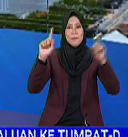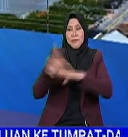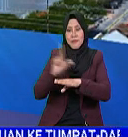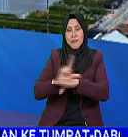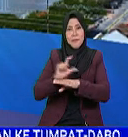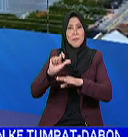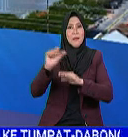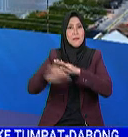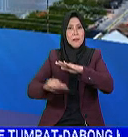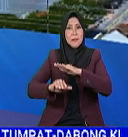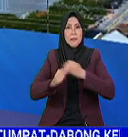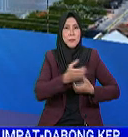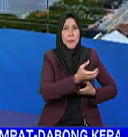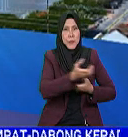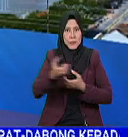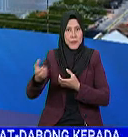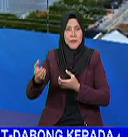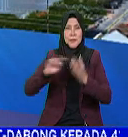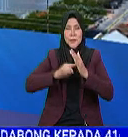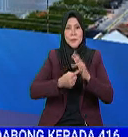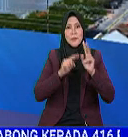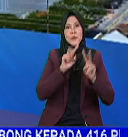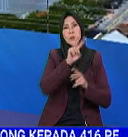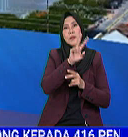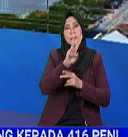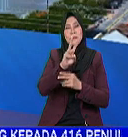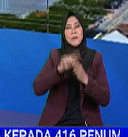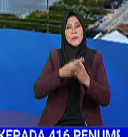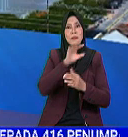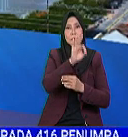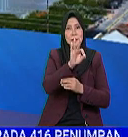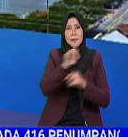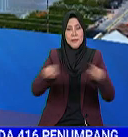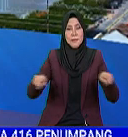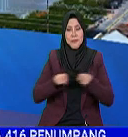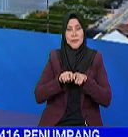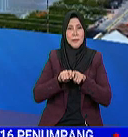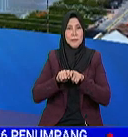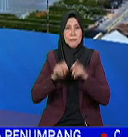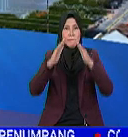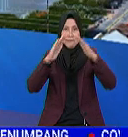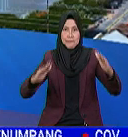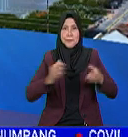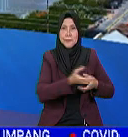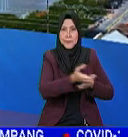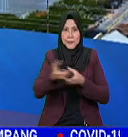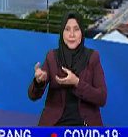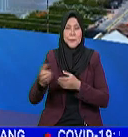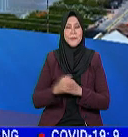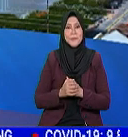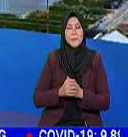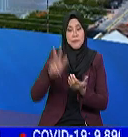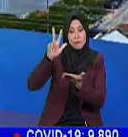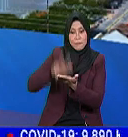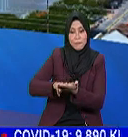asas kebebasan yang bermula pada 26september lepas di balai berkenaan bercakap kepada media selepas majelis